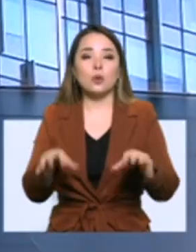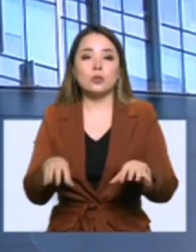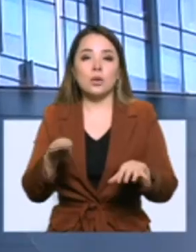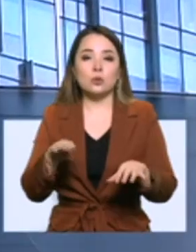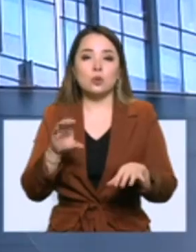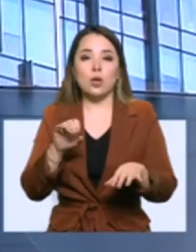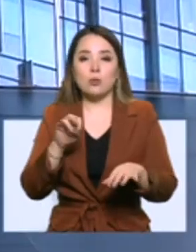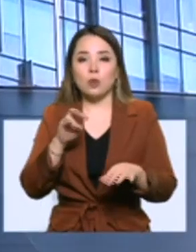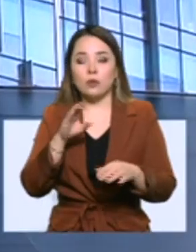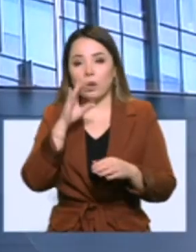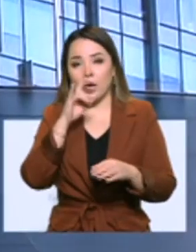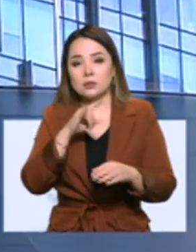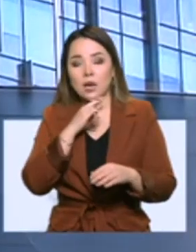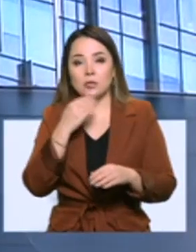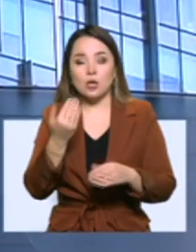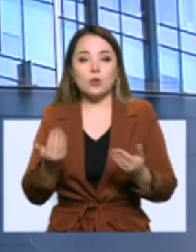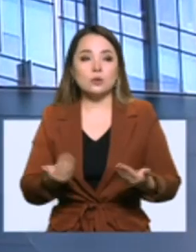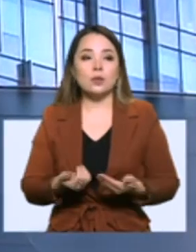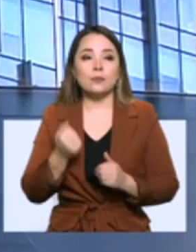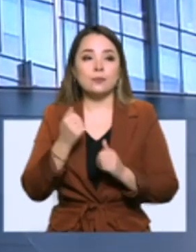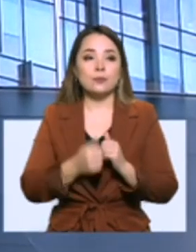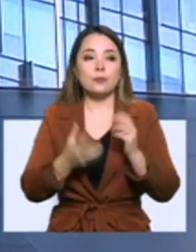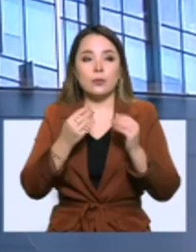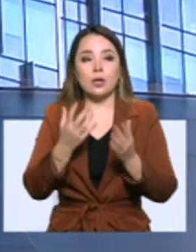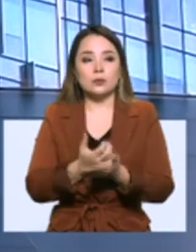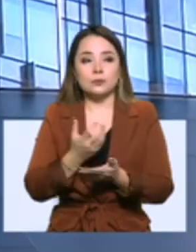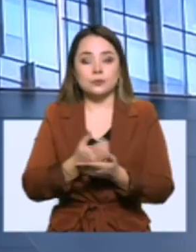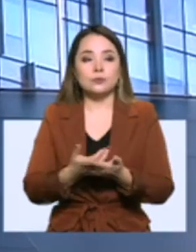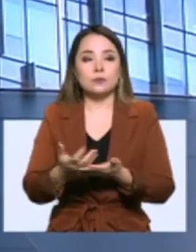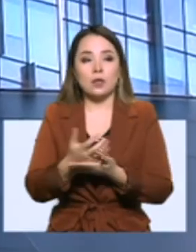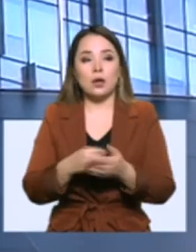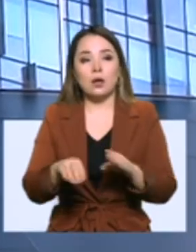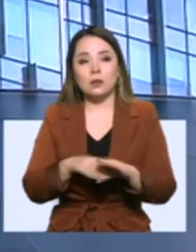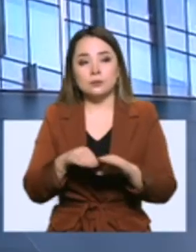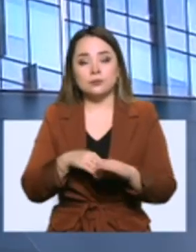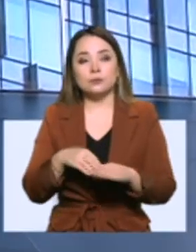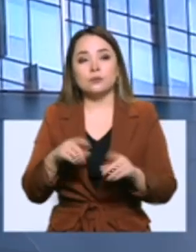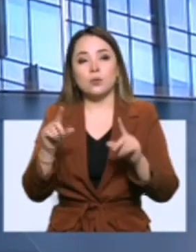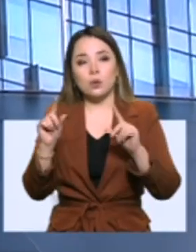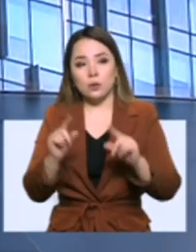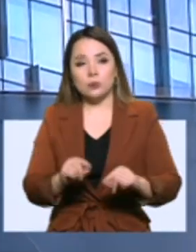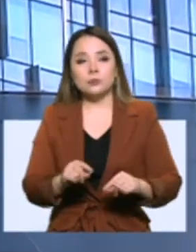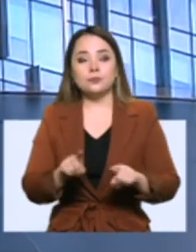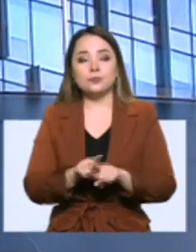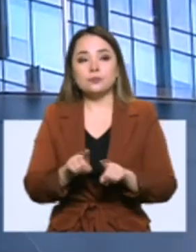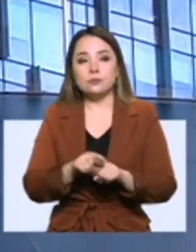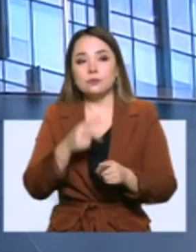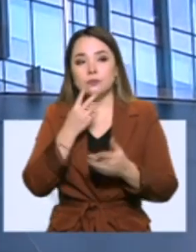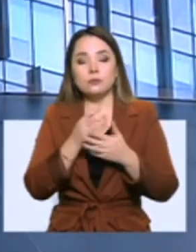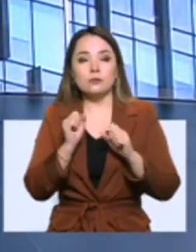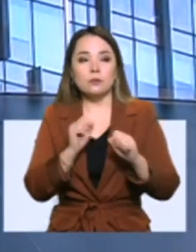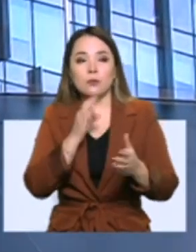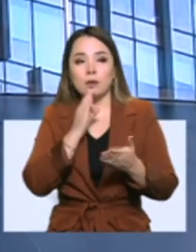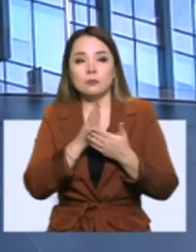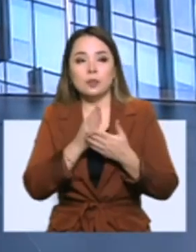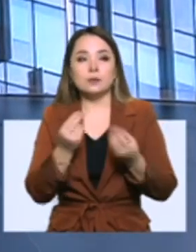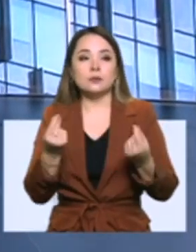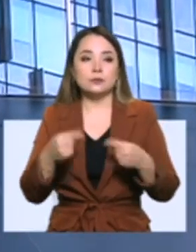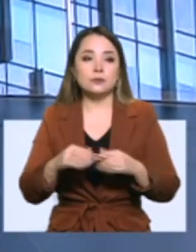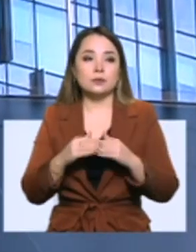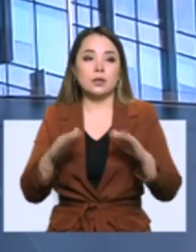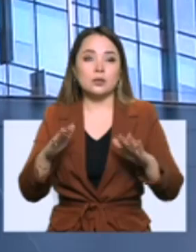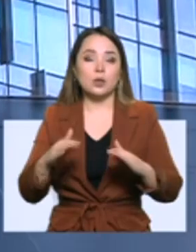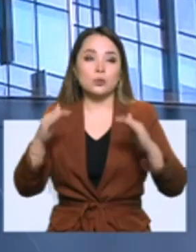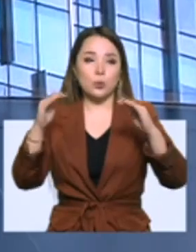Тимур Сүлейменов қазақстандықтардың күнделікті тапқан табысы мен жинаған ақшасын құнсызданудан қорғау үшін деп түсіндірді. Әрі инфляция